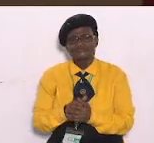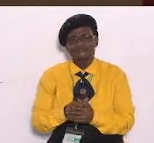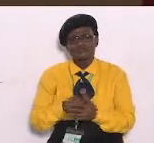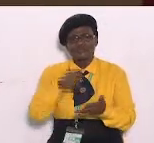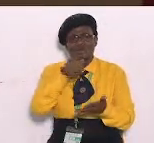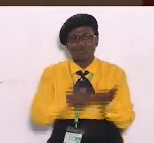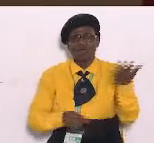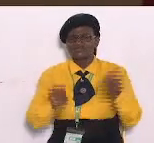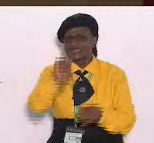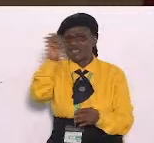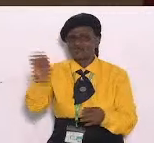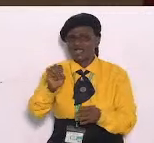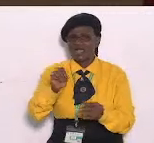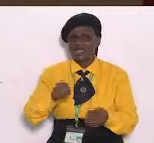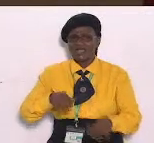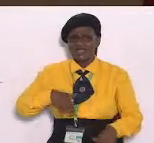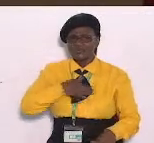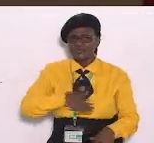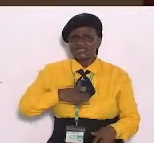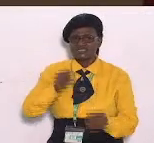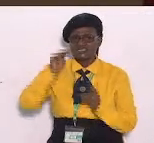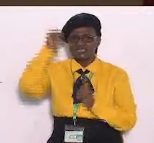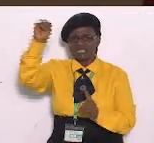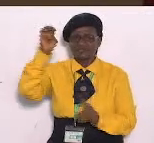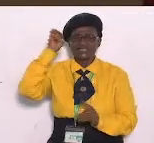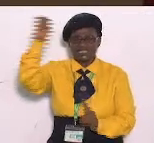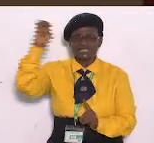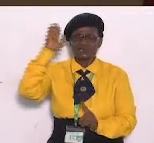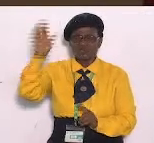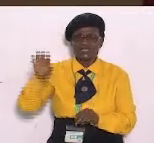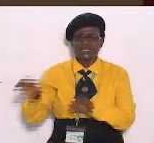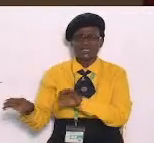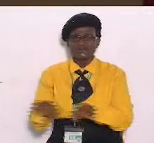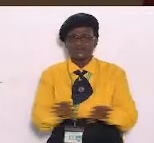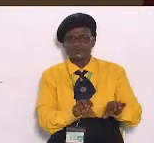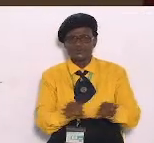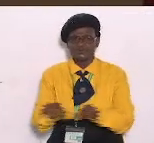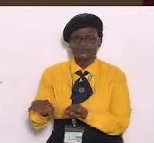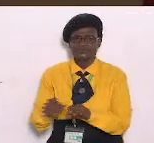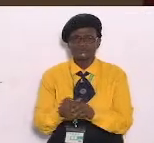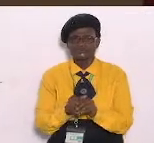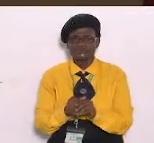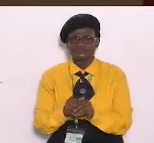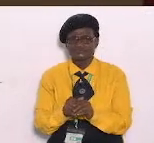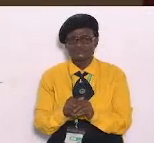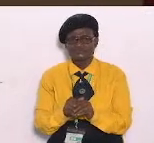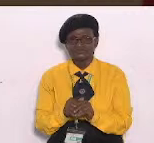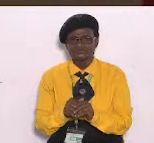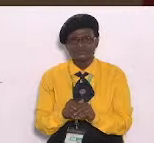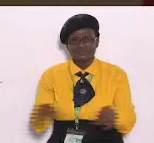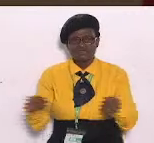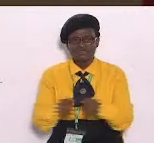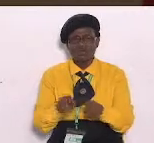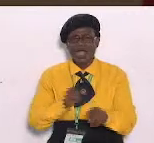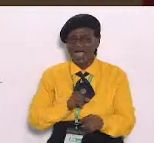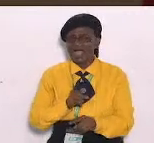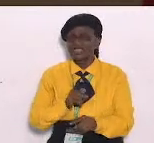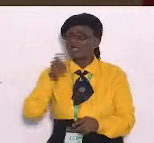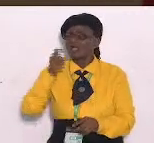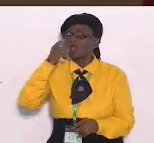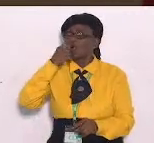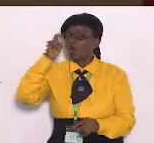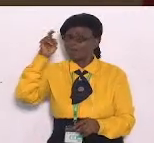Dieu et tout ce qui plaire à Dieu il le fait je